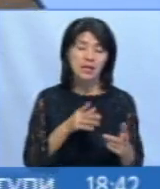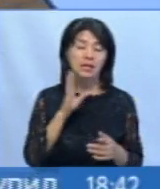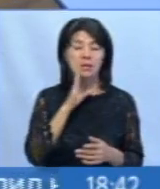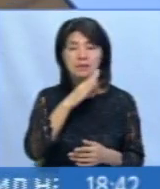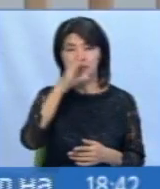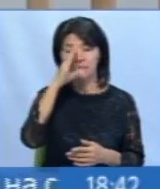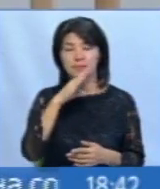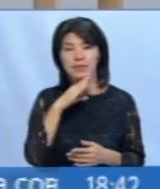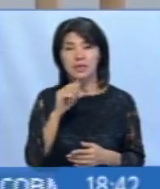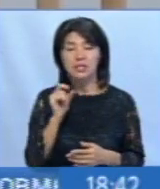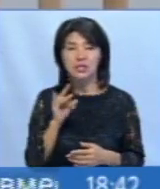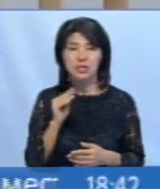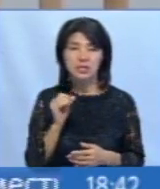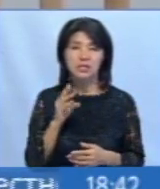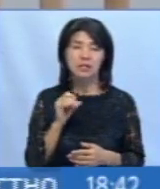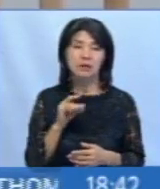Серика.